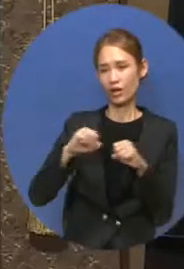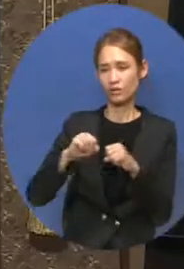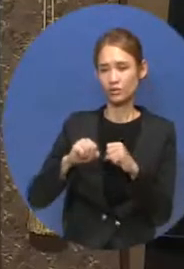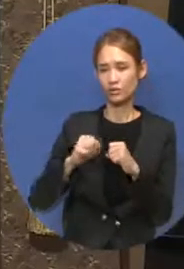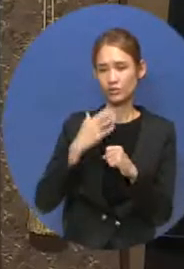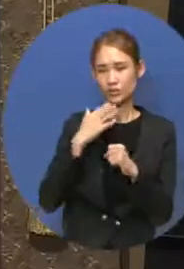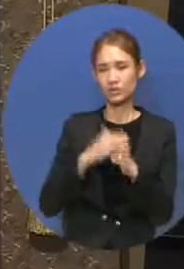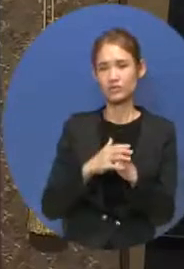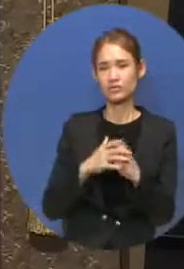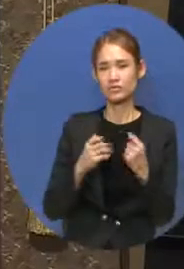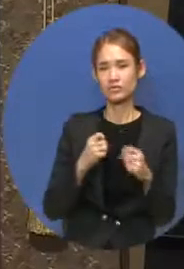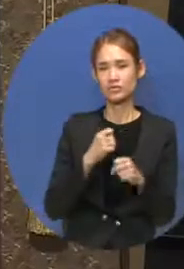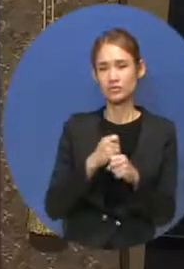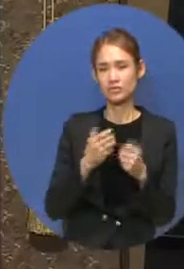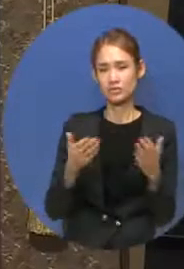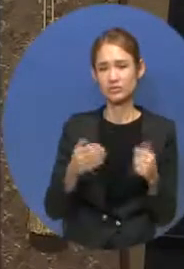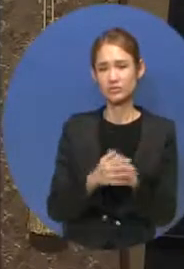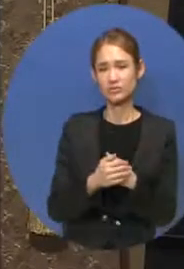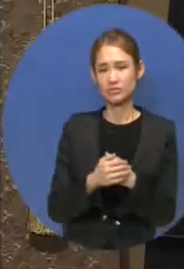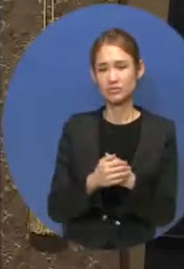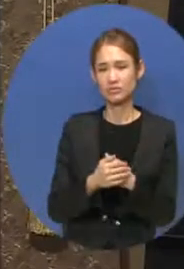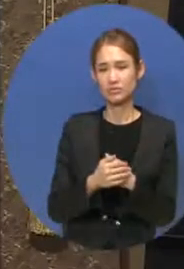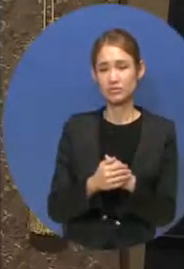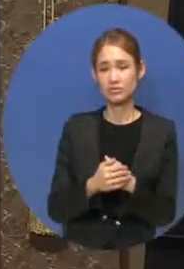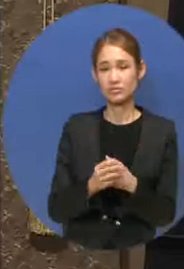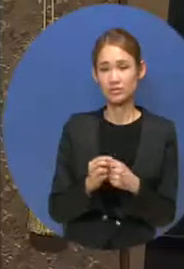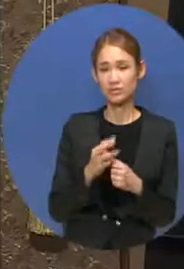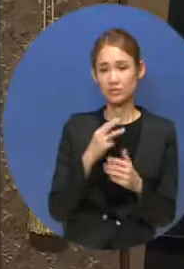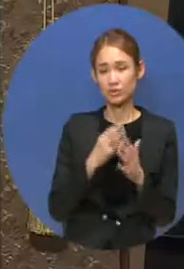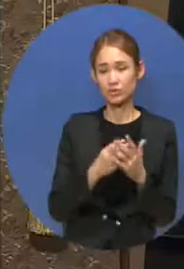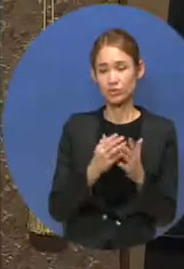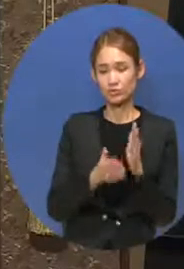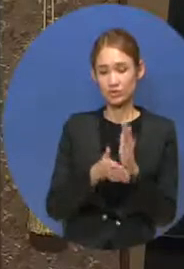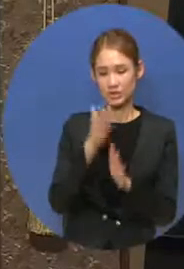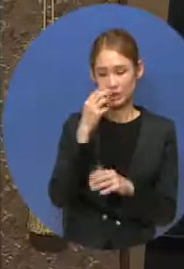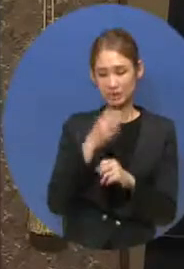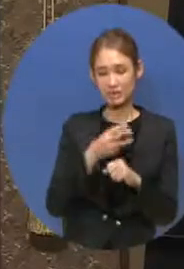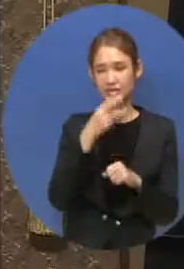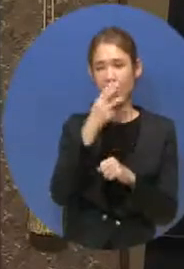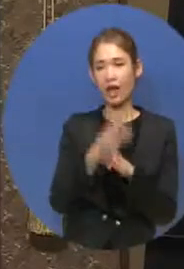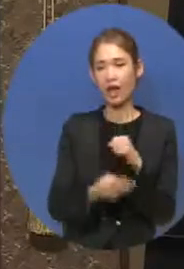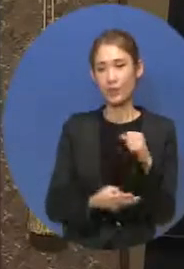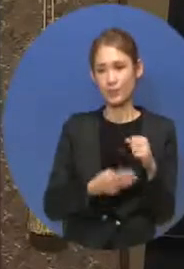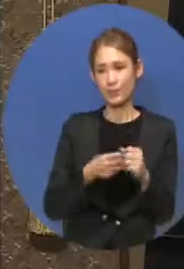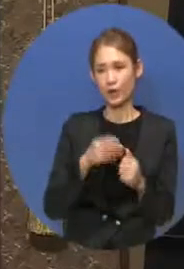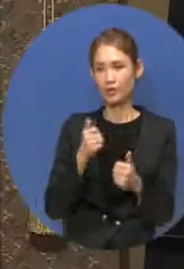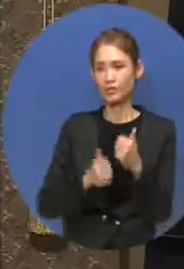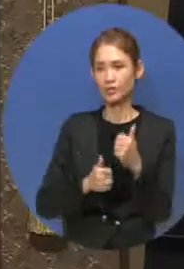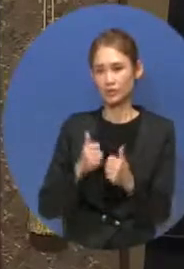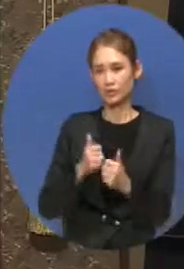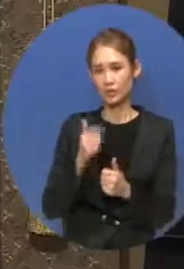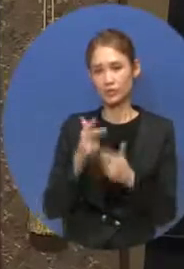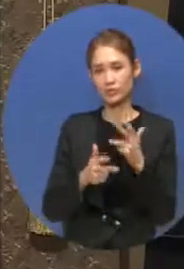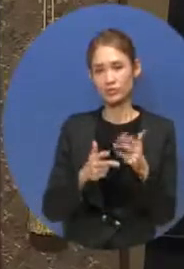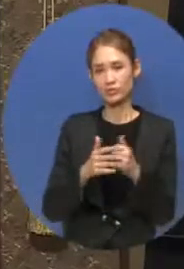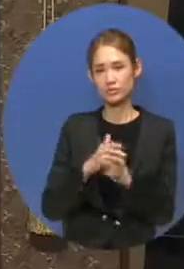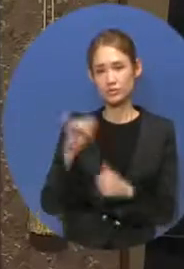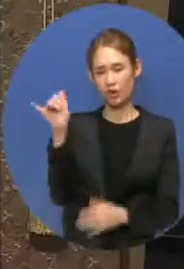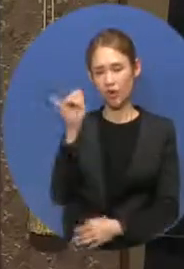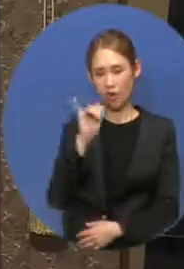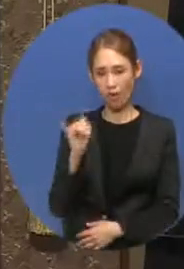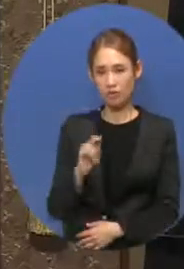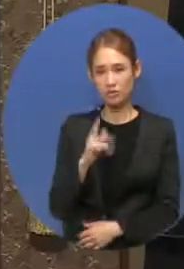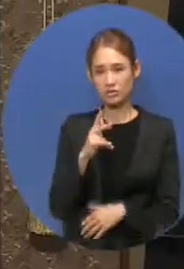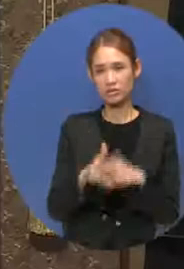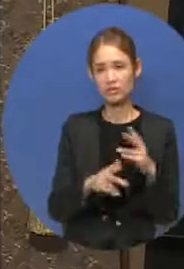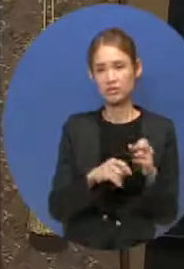저희가 만들어드리는 사업인데요. 이 사업은 서울시가 이제 3년 시범 사업을 하고 전국적으로 이